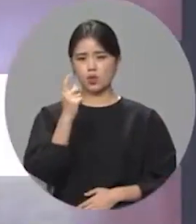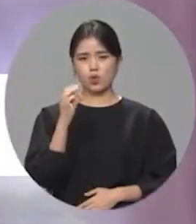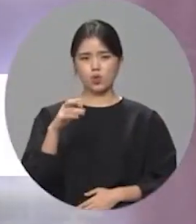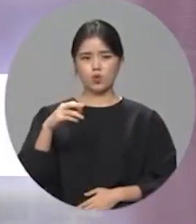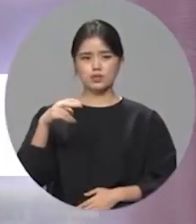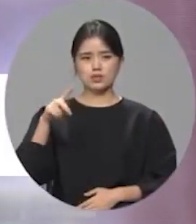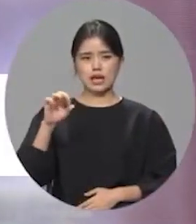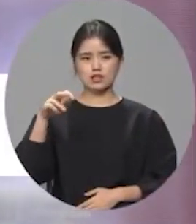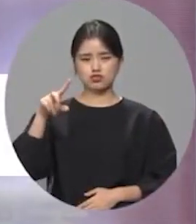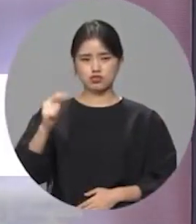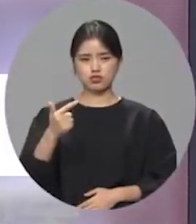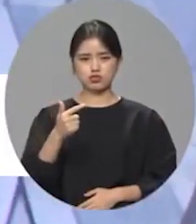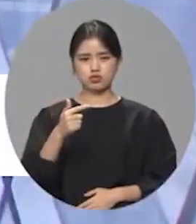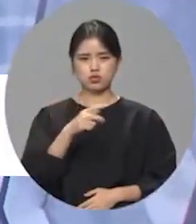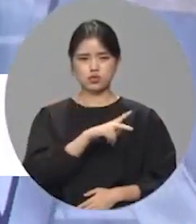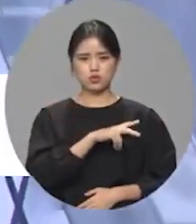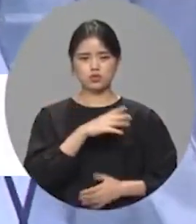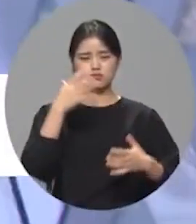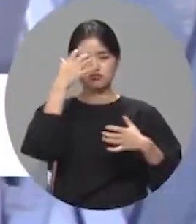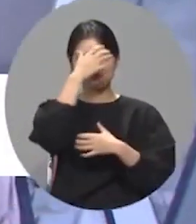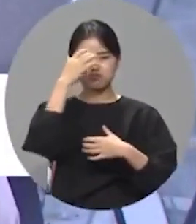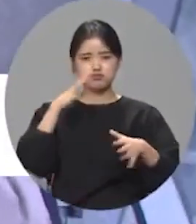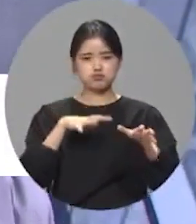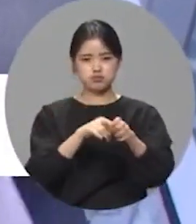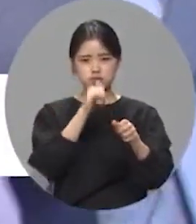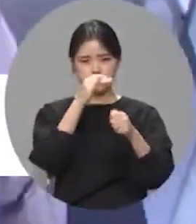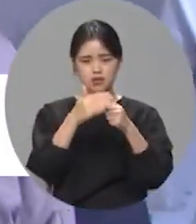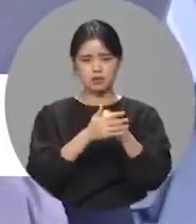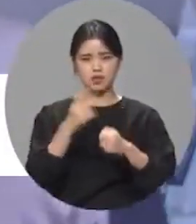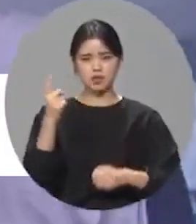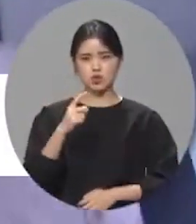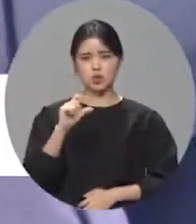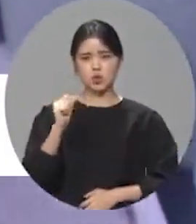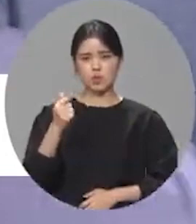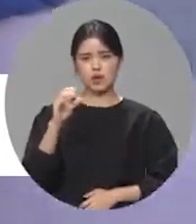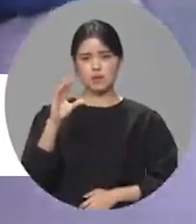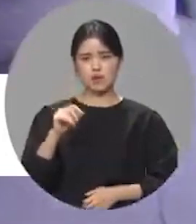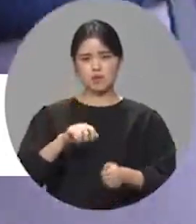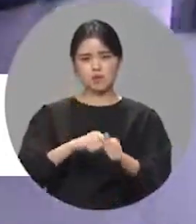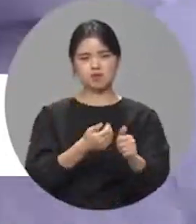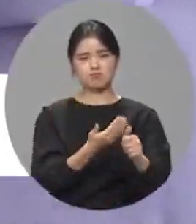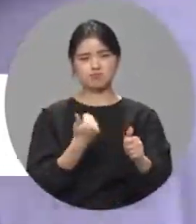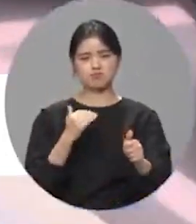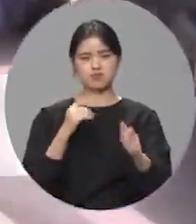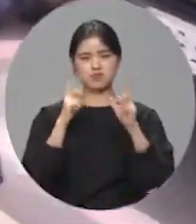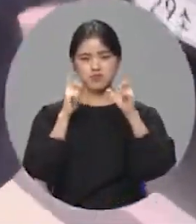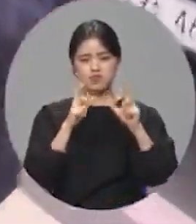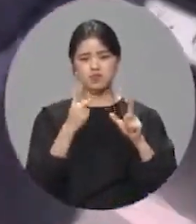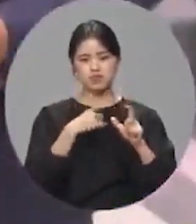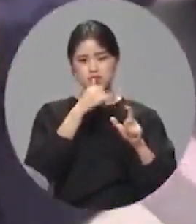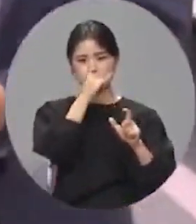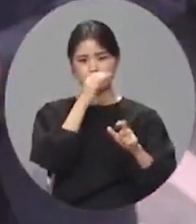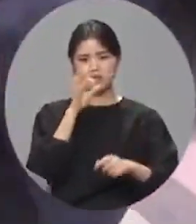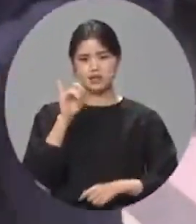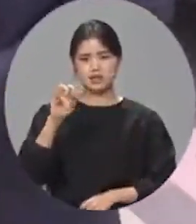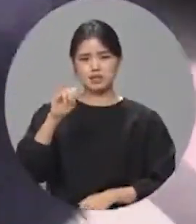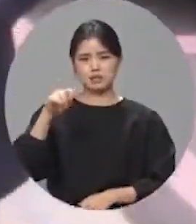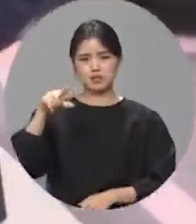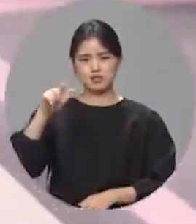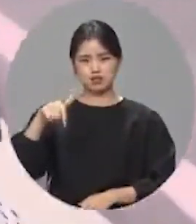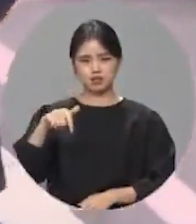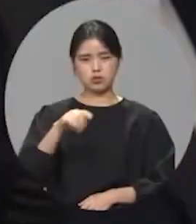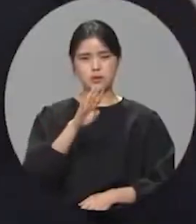의원 역시 음주운전으로 항소심에서 벌금 1500만원 형을 확정 받은 바 있습니다 이미숙 부의장과